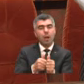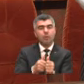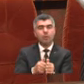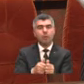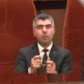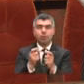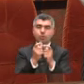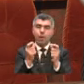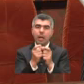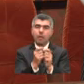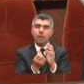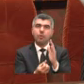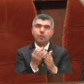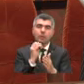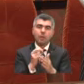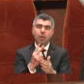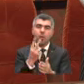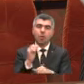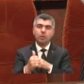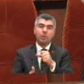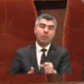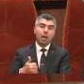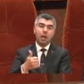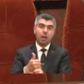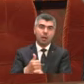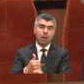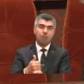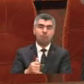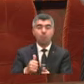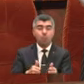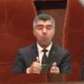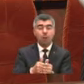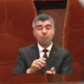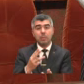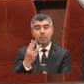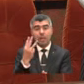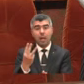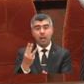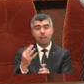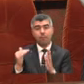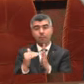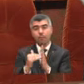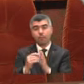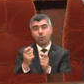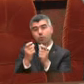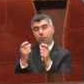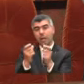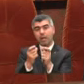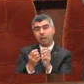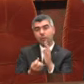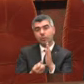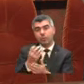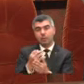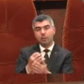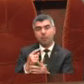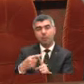لي ستارت اب. فهاد 20 سنة اللي فاتت هما واكبوا أكثر من 3,000 شركة ناشئة، وتم